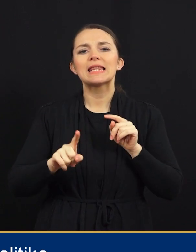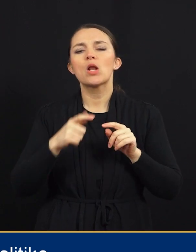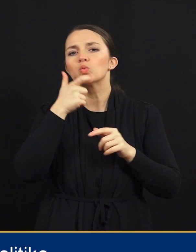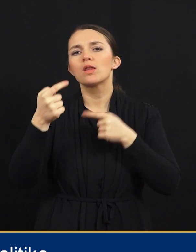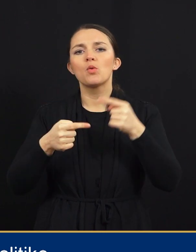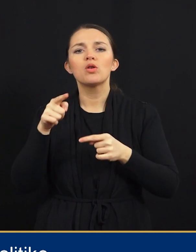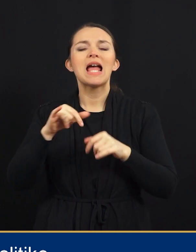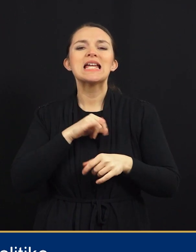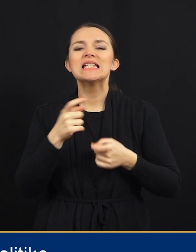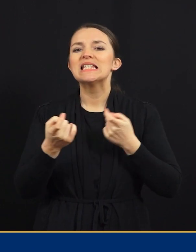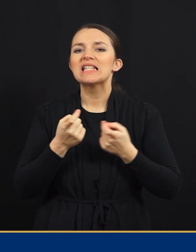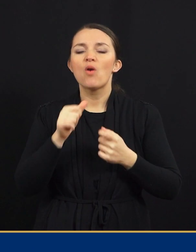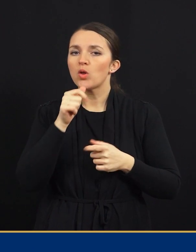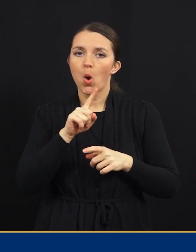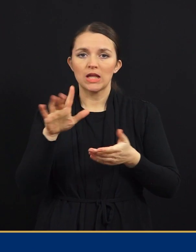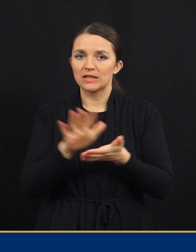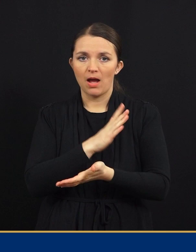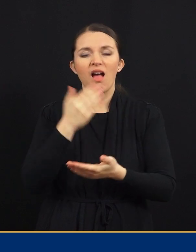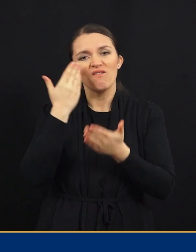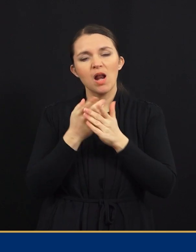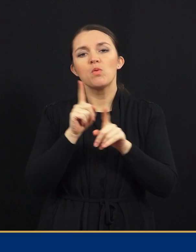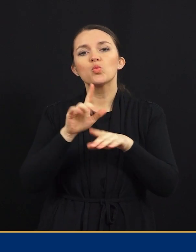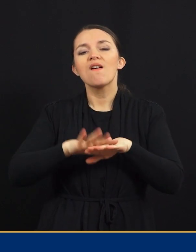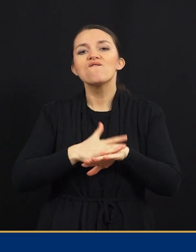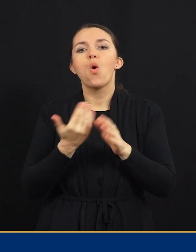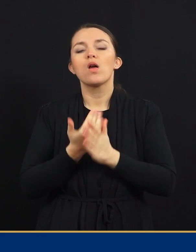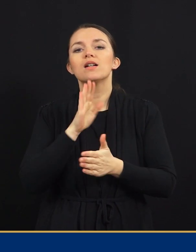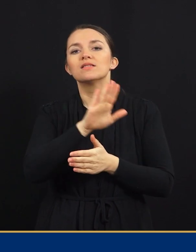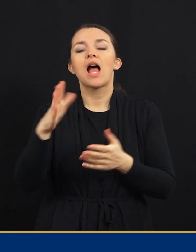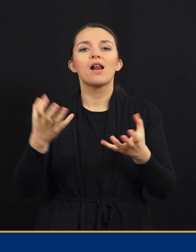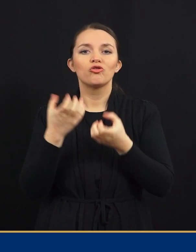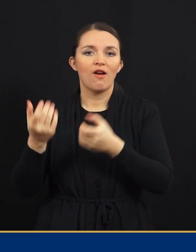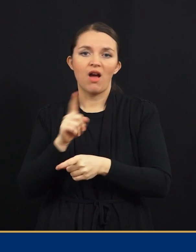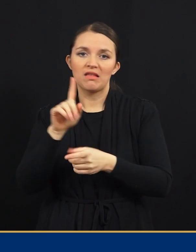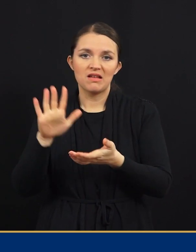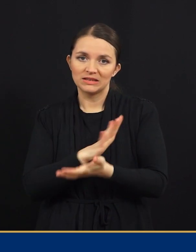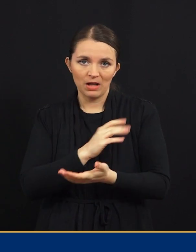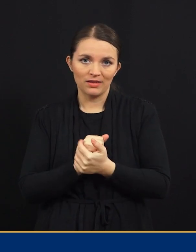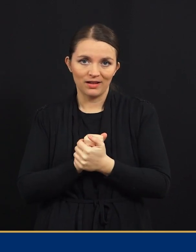izzivov nikoli ne zmanjka, verjamem, da tudi volje za njihovo reševanje ne.